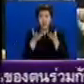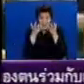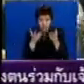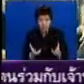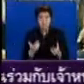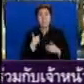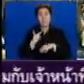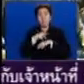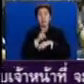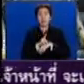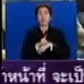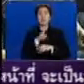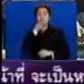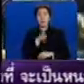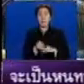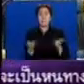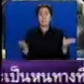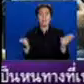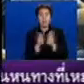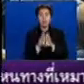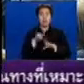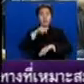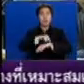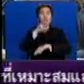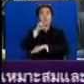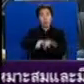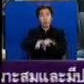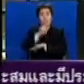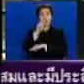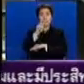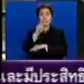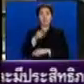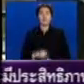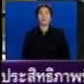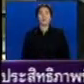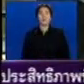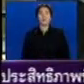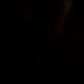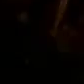านจึงสั่นปิดการประชุมทันทีในเวลาประมาณ 14 นาฬิกา